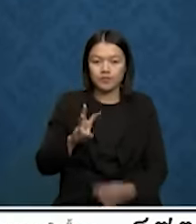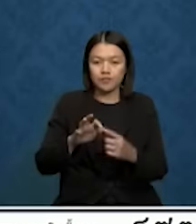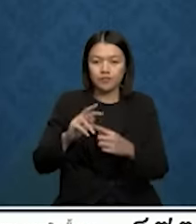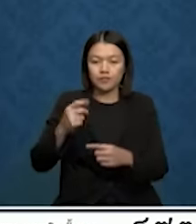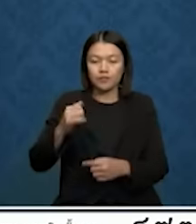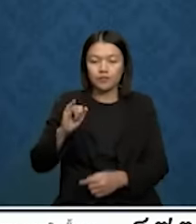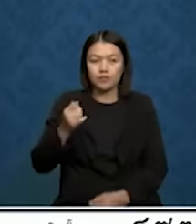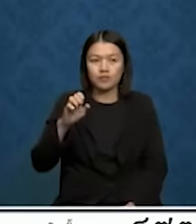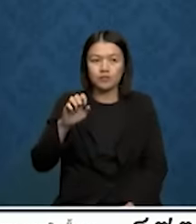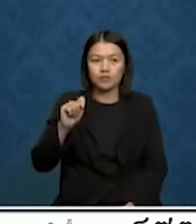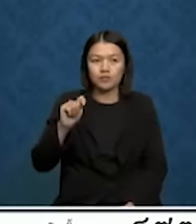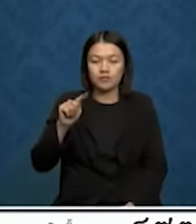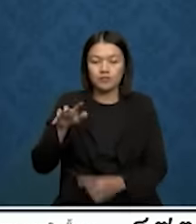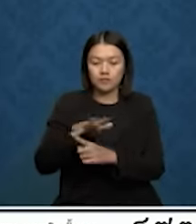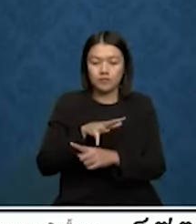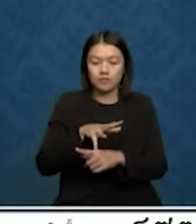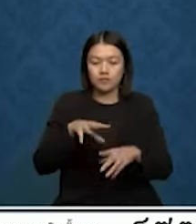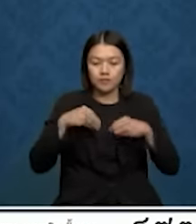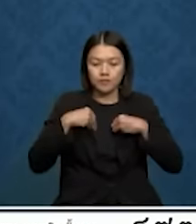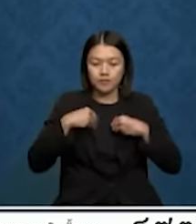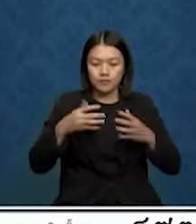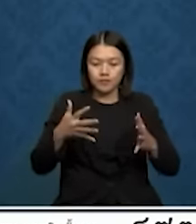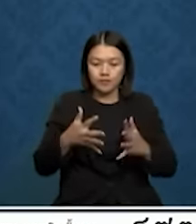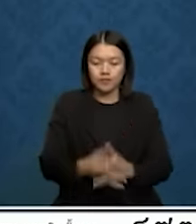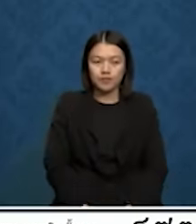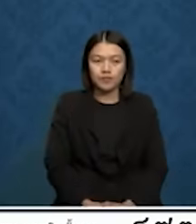หะโรจนพันธ ์ไม่เห็นชอบค่ะ